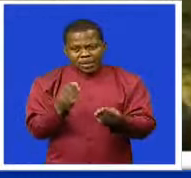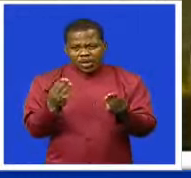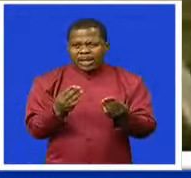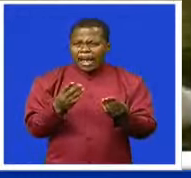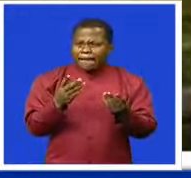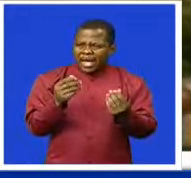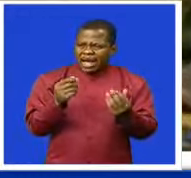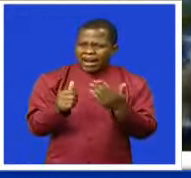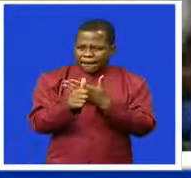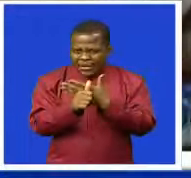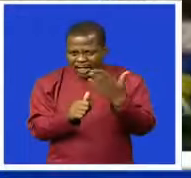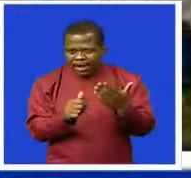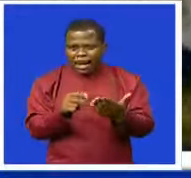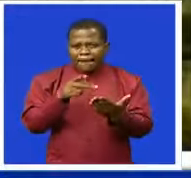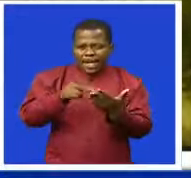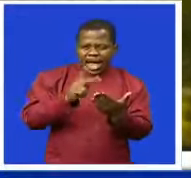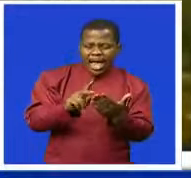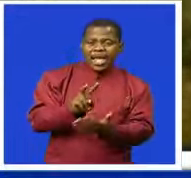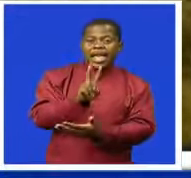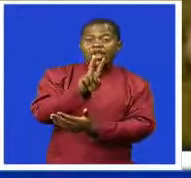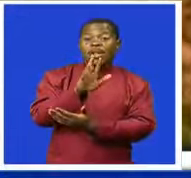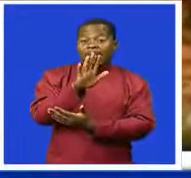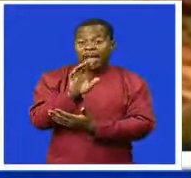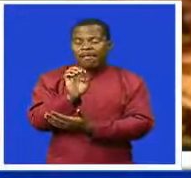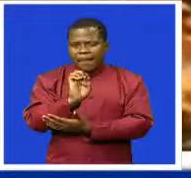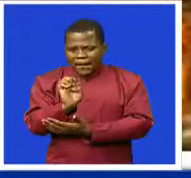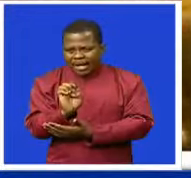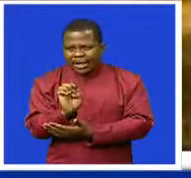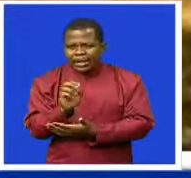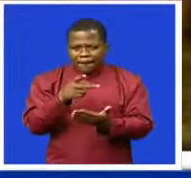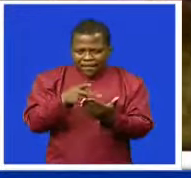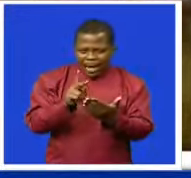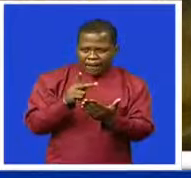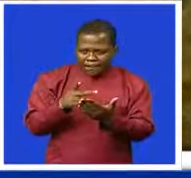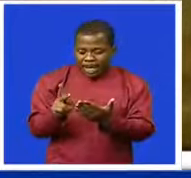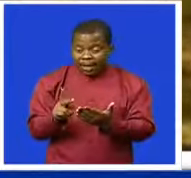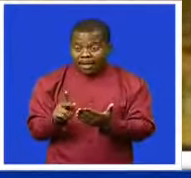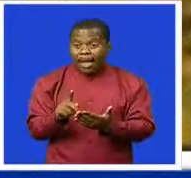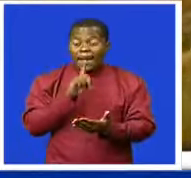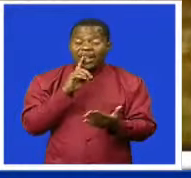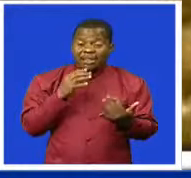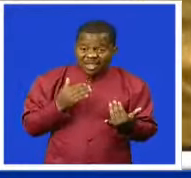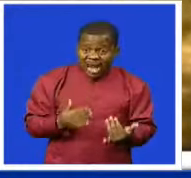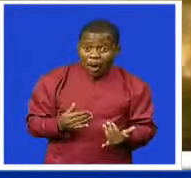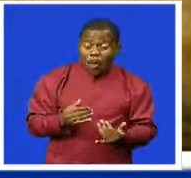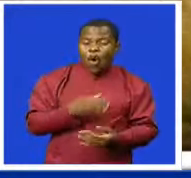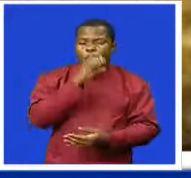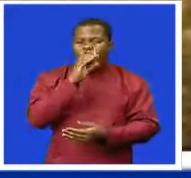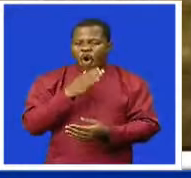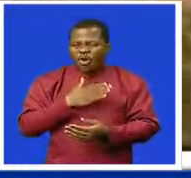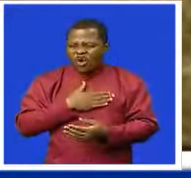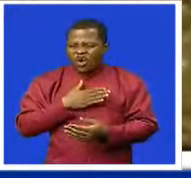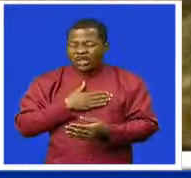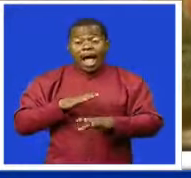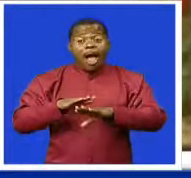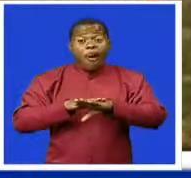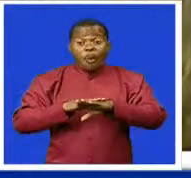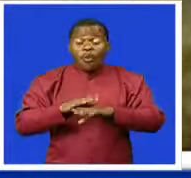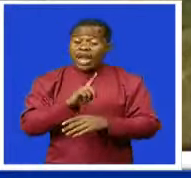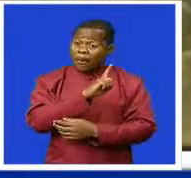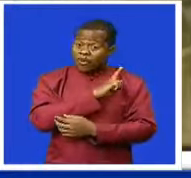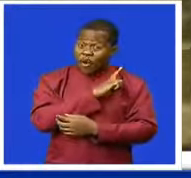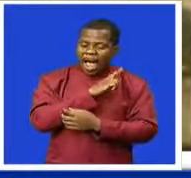ngenyanga lengu 25 emalangeni. Kumanje kude Mandi ngenxa yokuthi kufe insimbi yenjini yekupomba